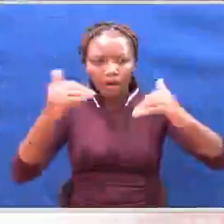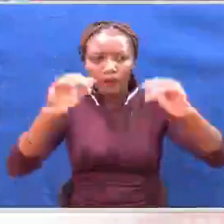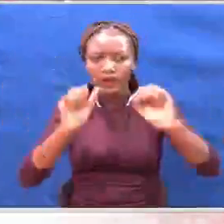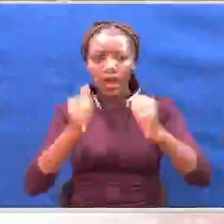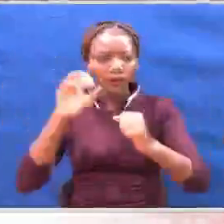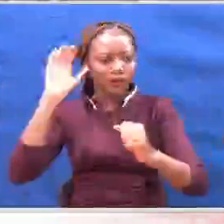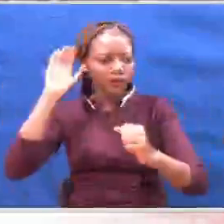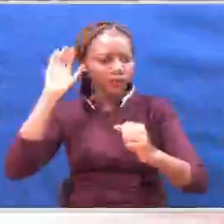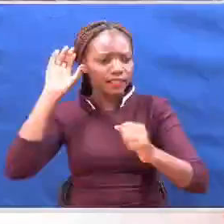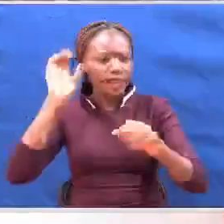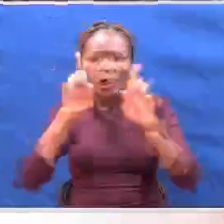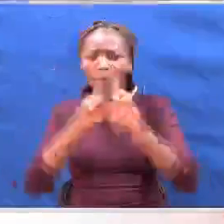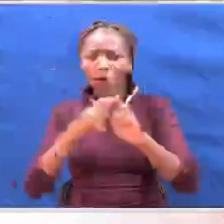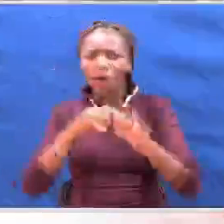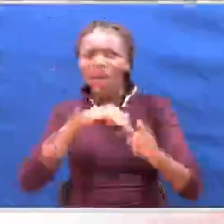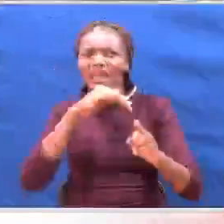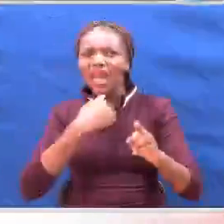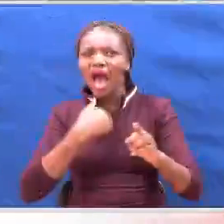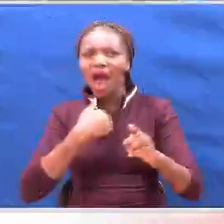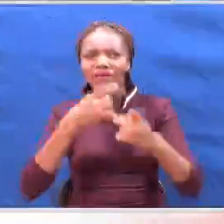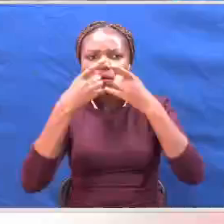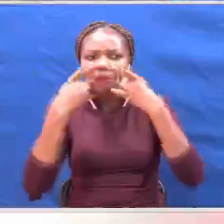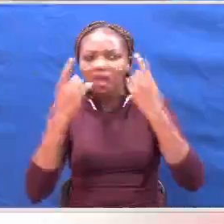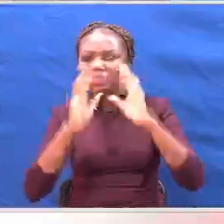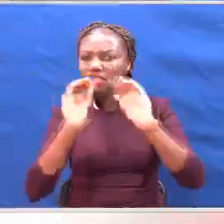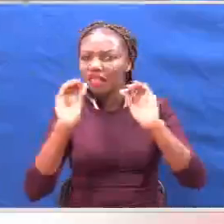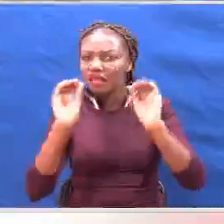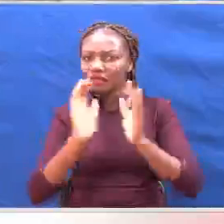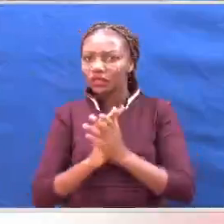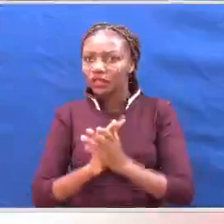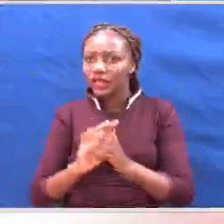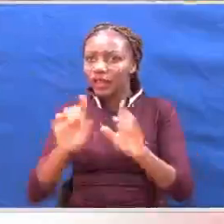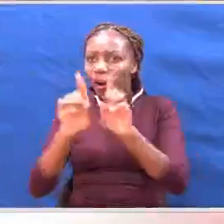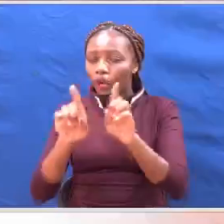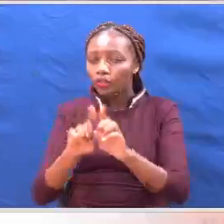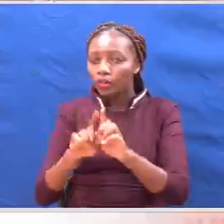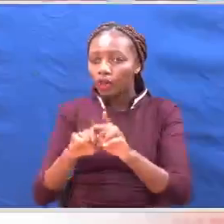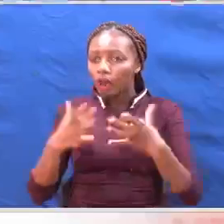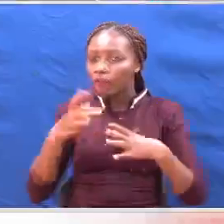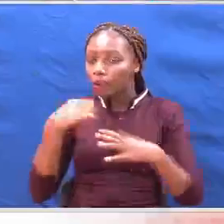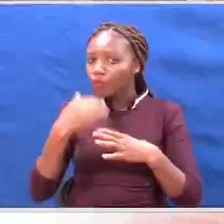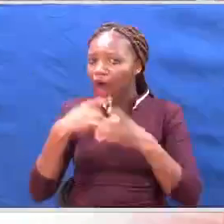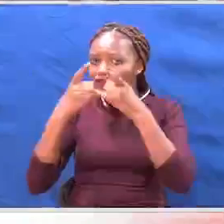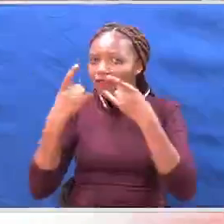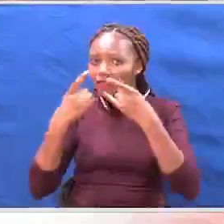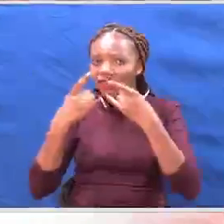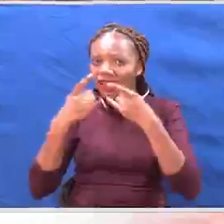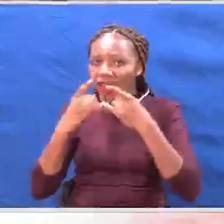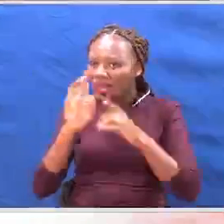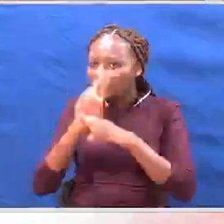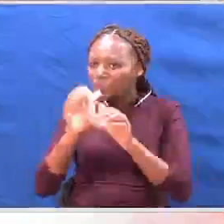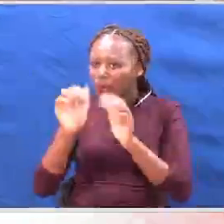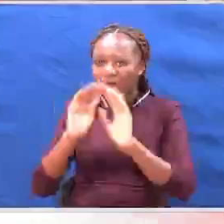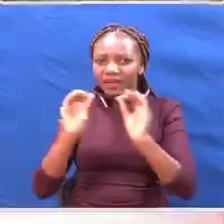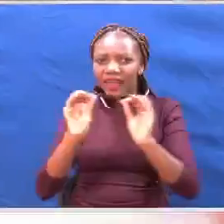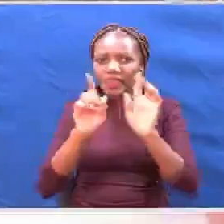yeye mwenye haku na baraka yote wu nazo haakaa kwa njia ilah